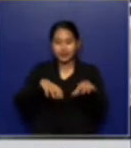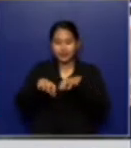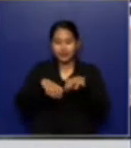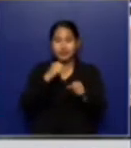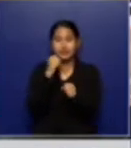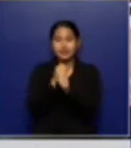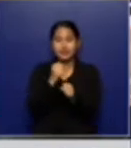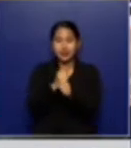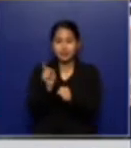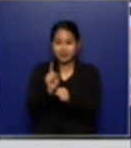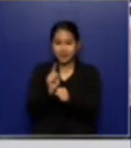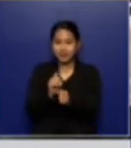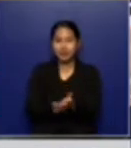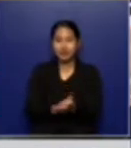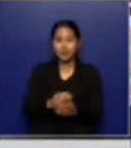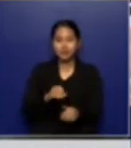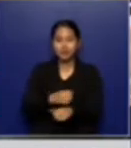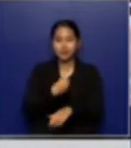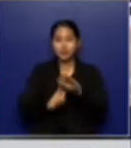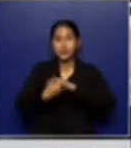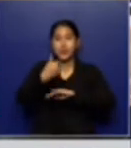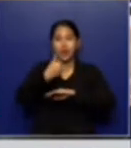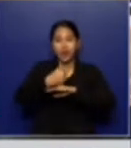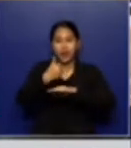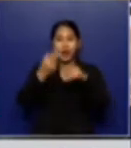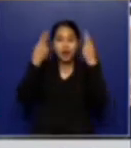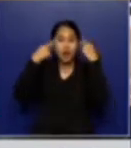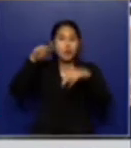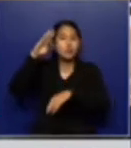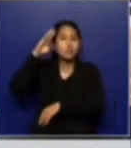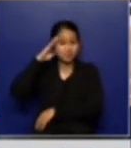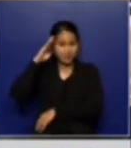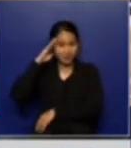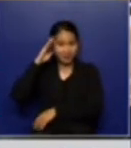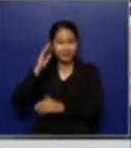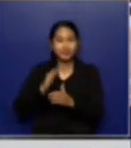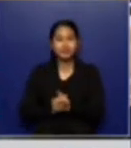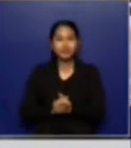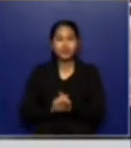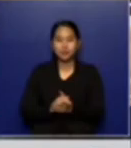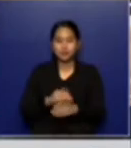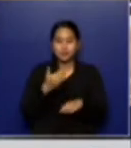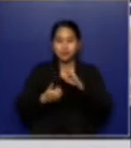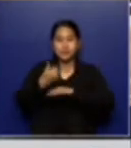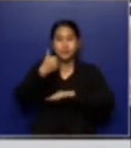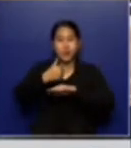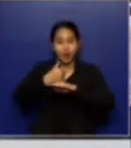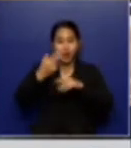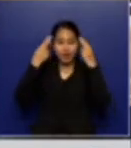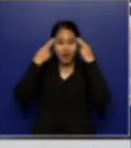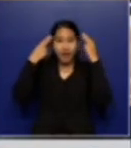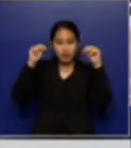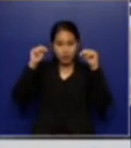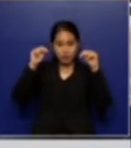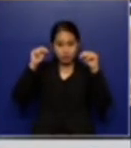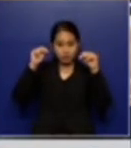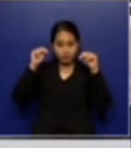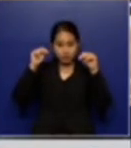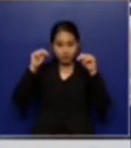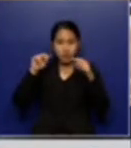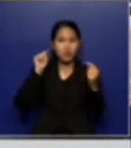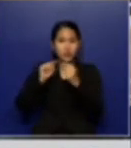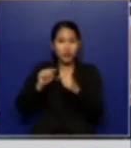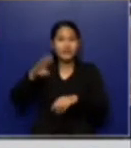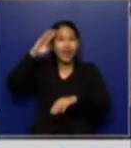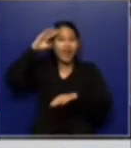ดสรรโดยผู้นำประเทศพลเอกประยุทธ์จันทร์โอชาผู้นำนายกรัฐมนตรีที่มาจากการปฏิวัติรัฐ